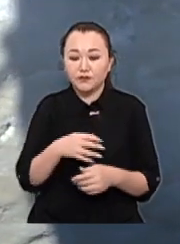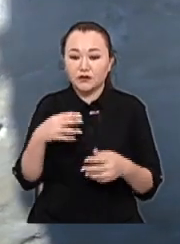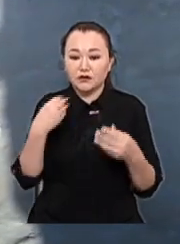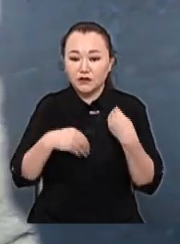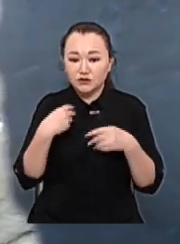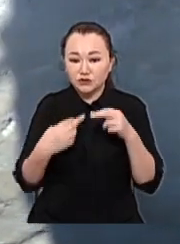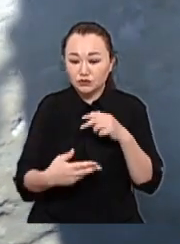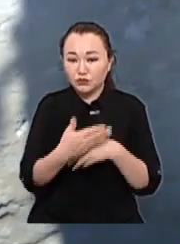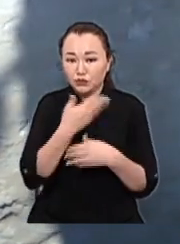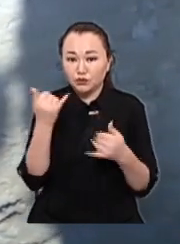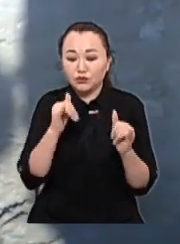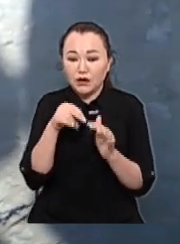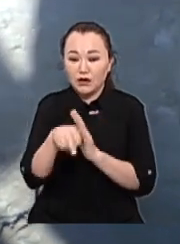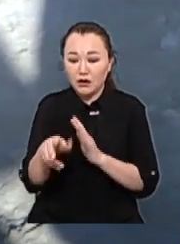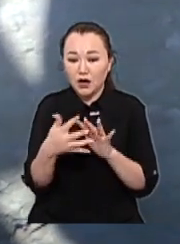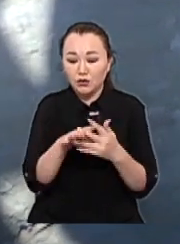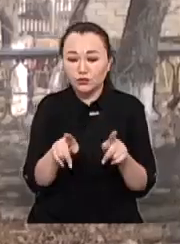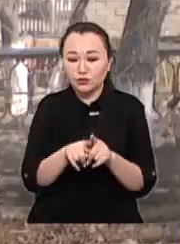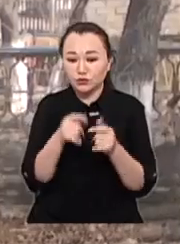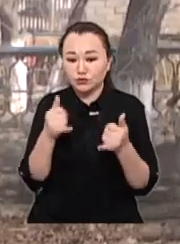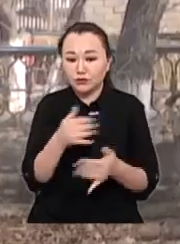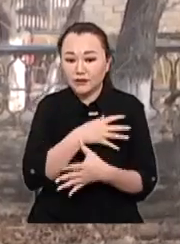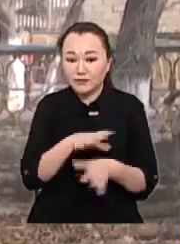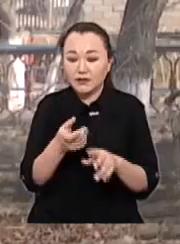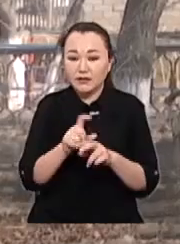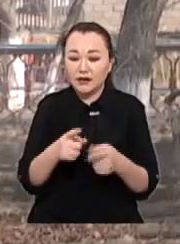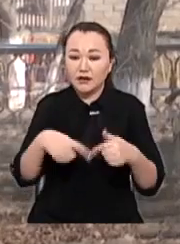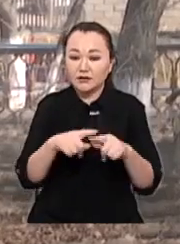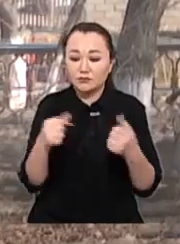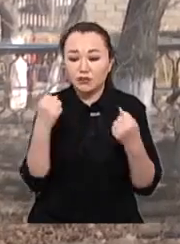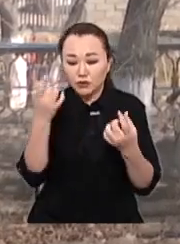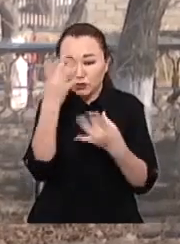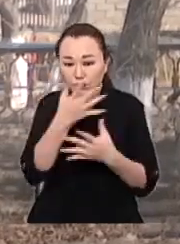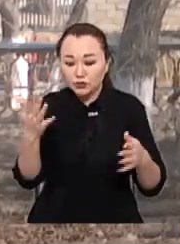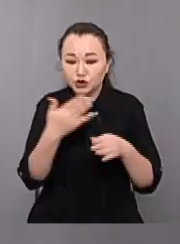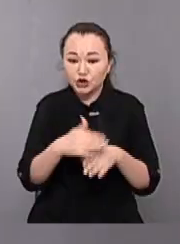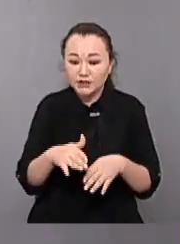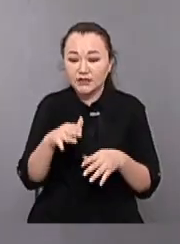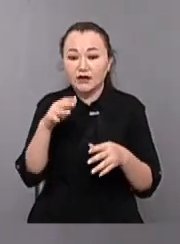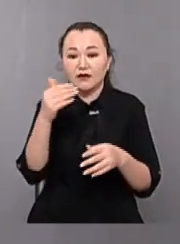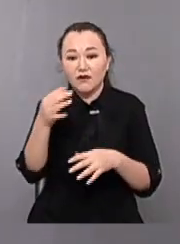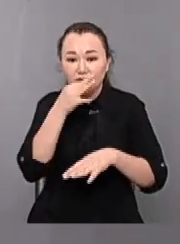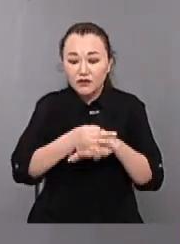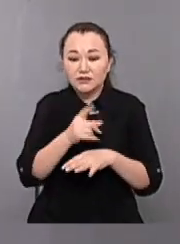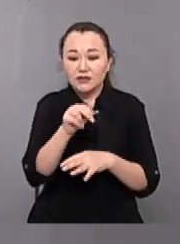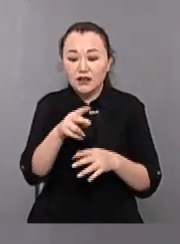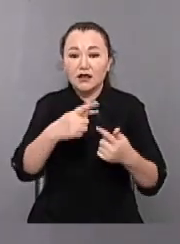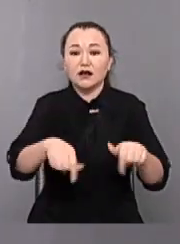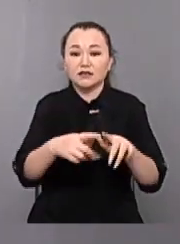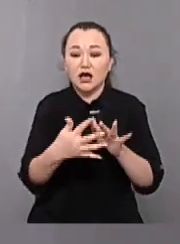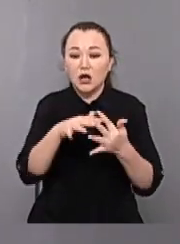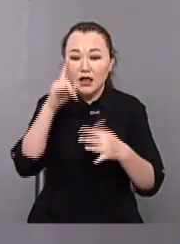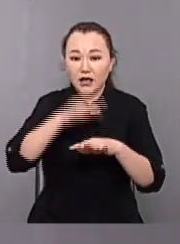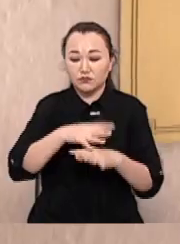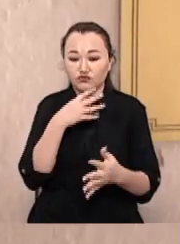жоқ қой, қайқа етеді. Ауылда ондай жағдай жасамаған. Бұл үйірме спорт және мәдениет бөліміне қарасты болғанымен зал орналасқан ғимарат ауыл